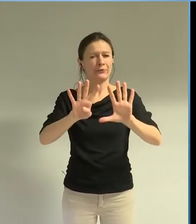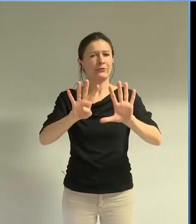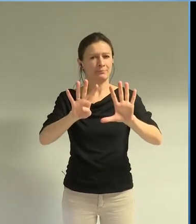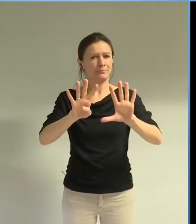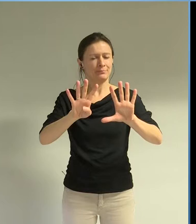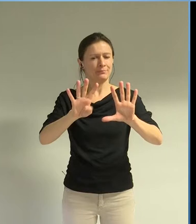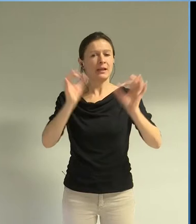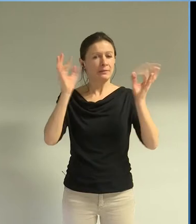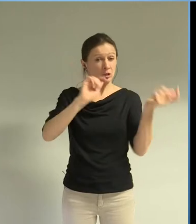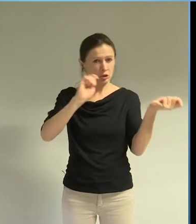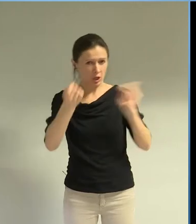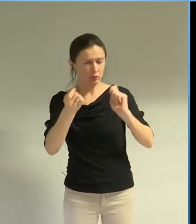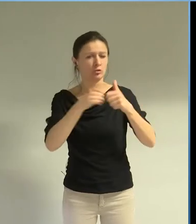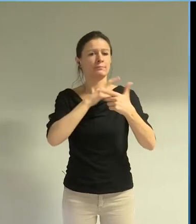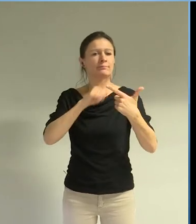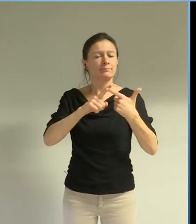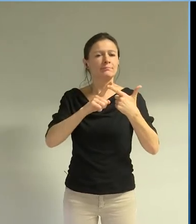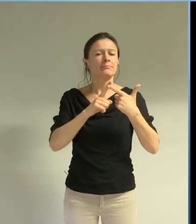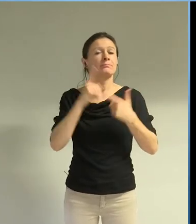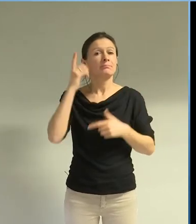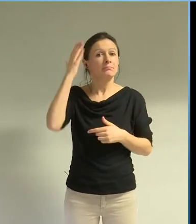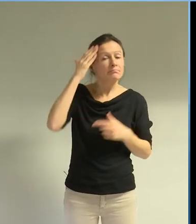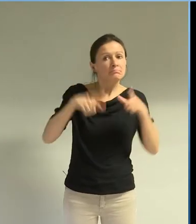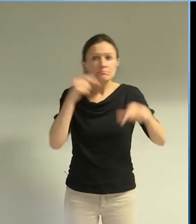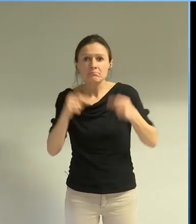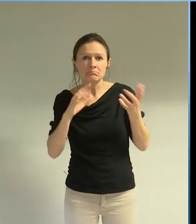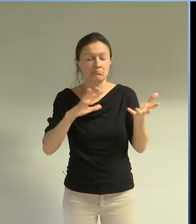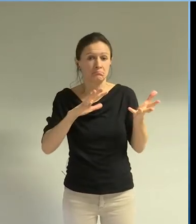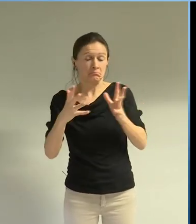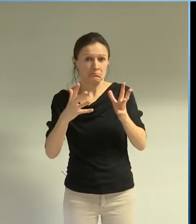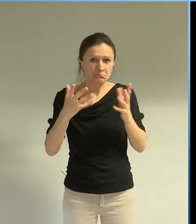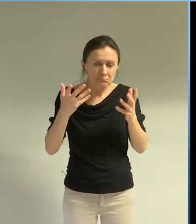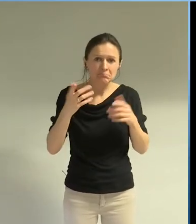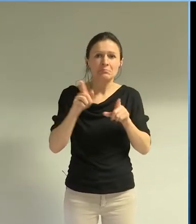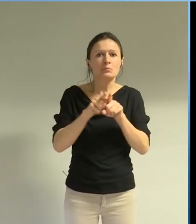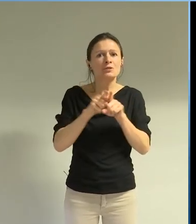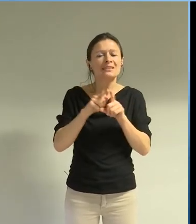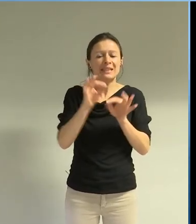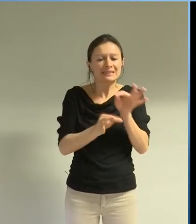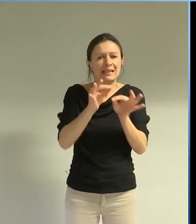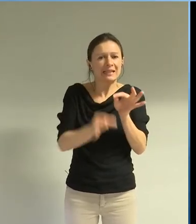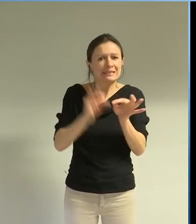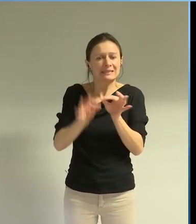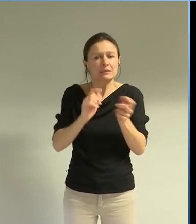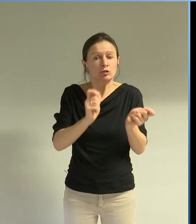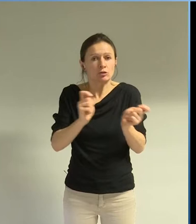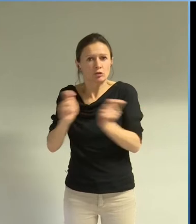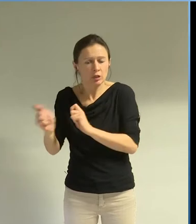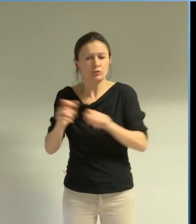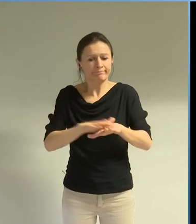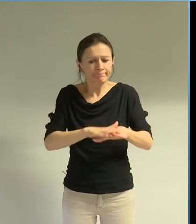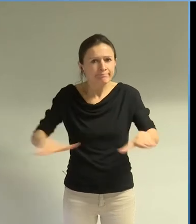l'érosion de la biodiversité la perturbation des cycles de l'azoté et du phosphore le changement d'utilisation des sols